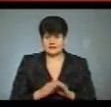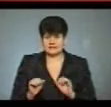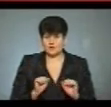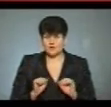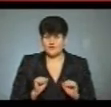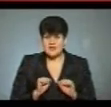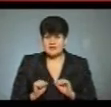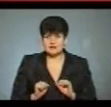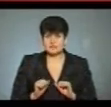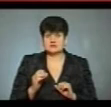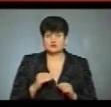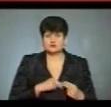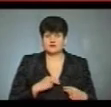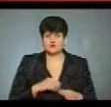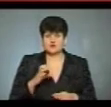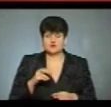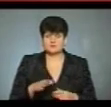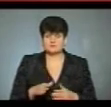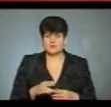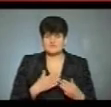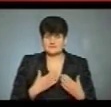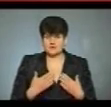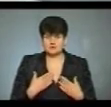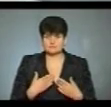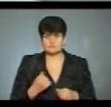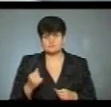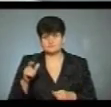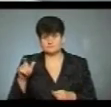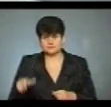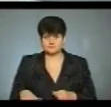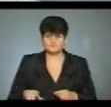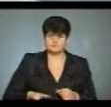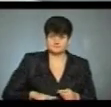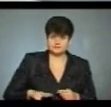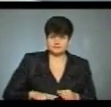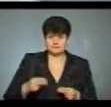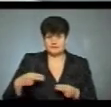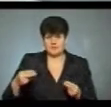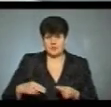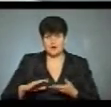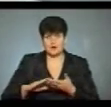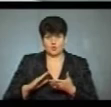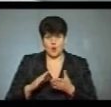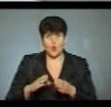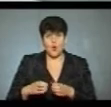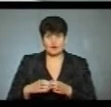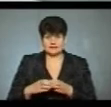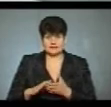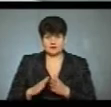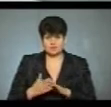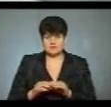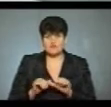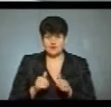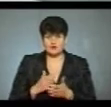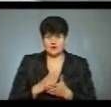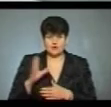соціально-трудових відносин, коли між роботодавцем і трудовим колективом в трудовому колективі укладається колективний договір. І така форма існує